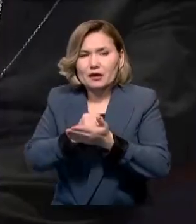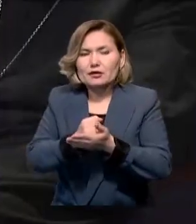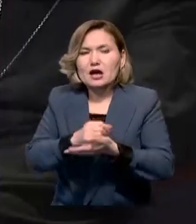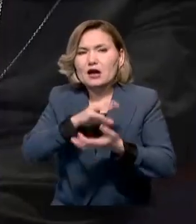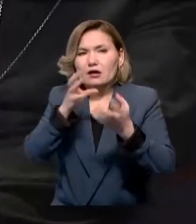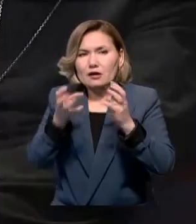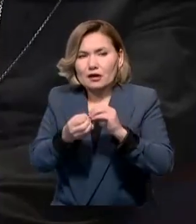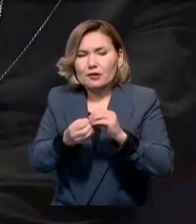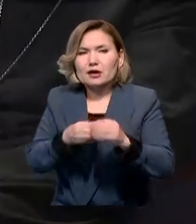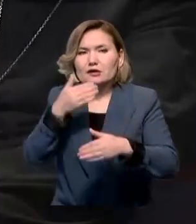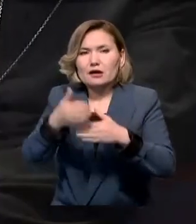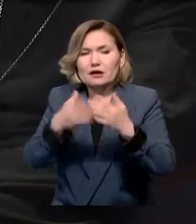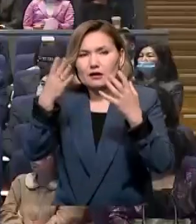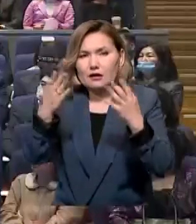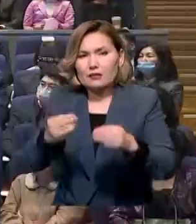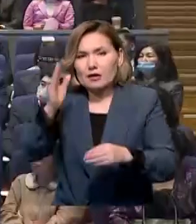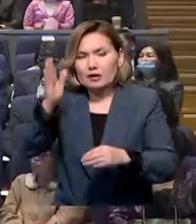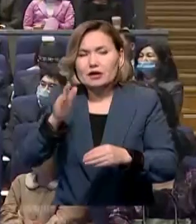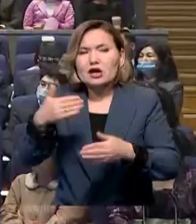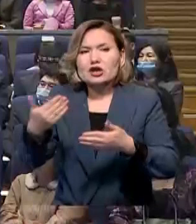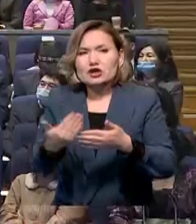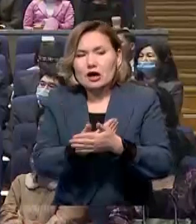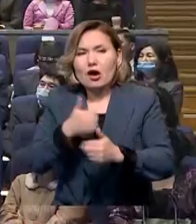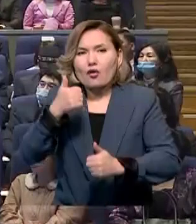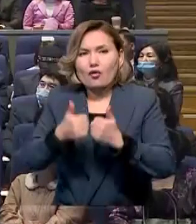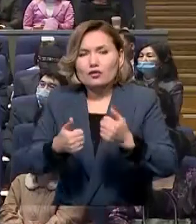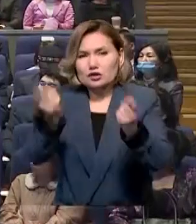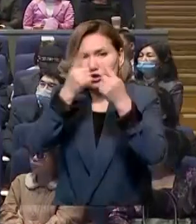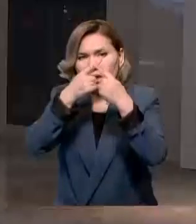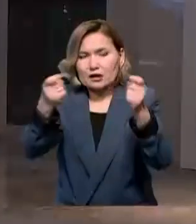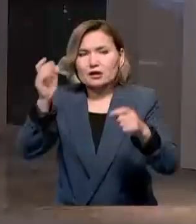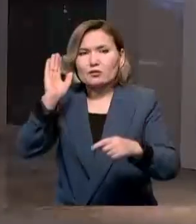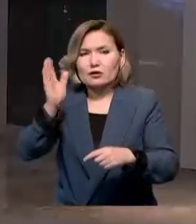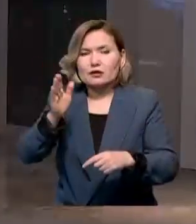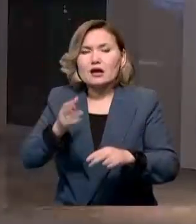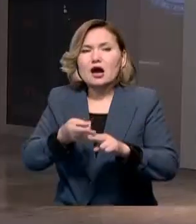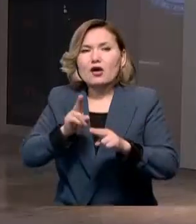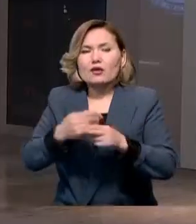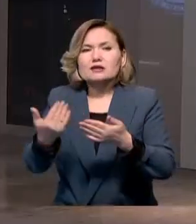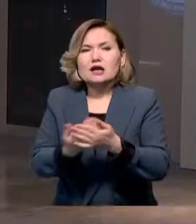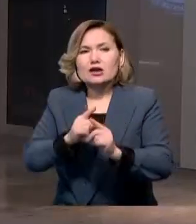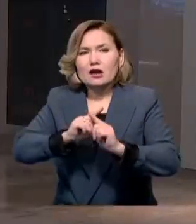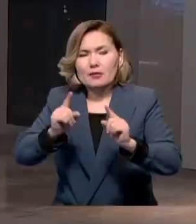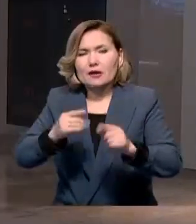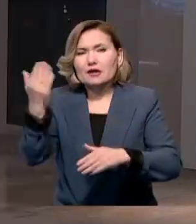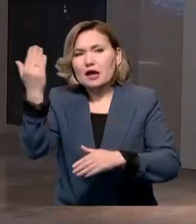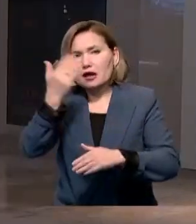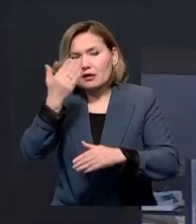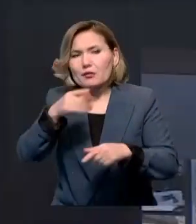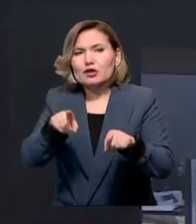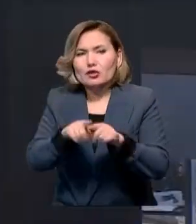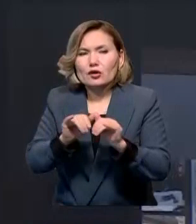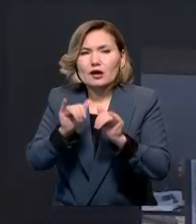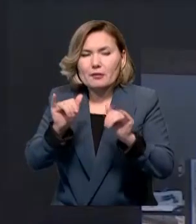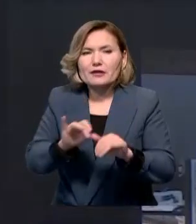жақын арада жаңа форматтағы конкурс жарияланатын болады. Жаңашылдық тек киноиндустрия саласында ғана